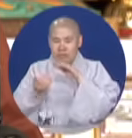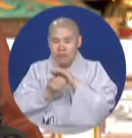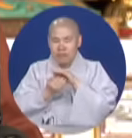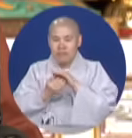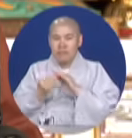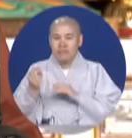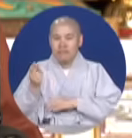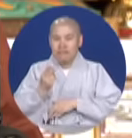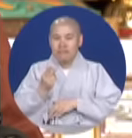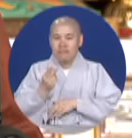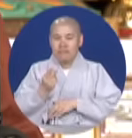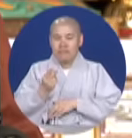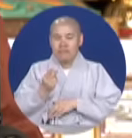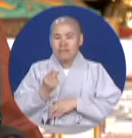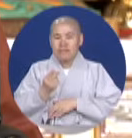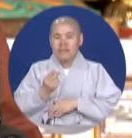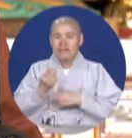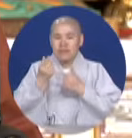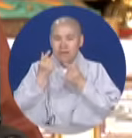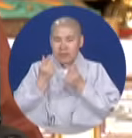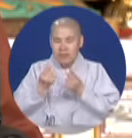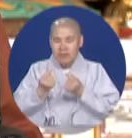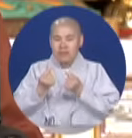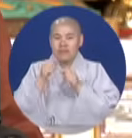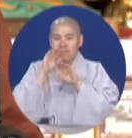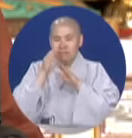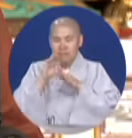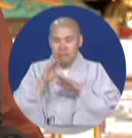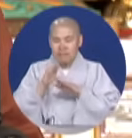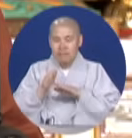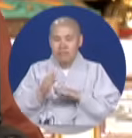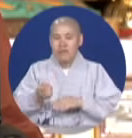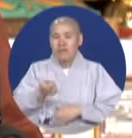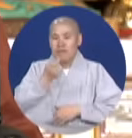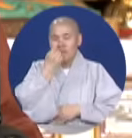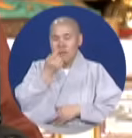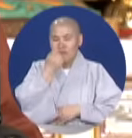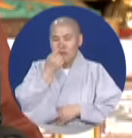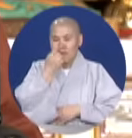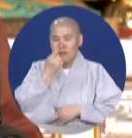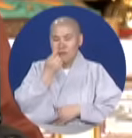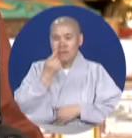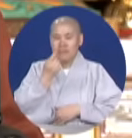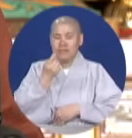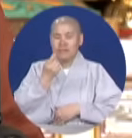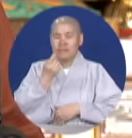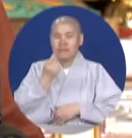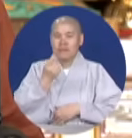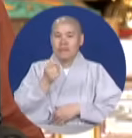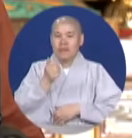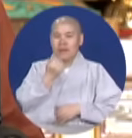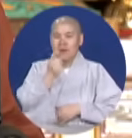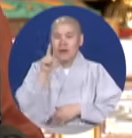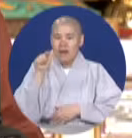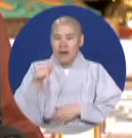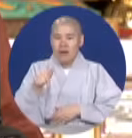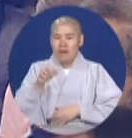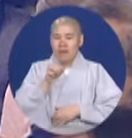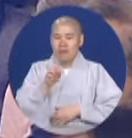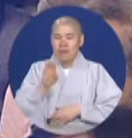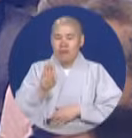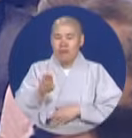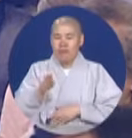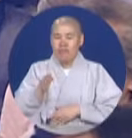성취하고 이런 겁니다. 이런 배우는 것을 학업이라고 합니다.